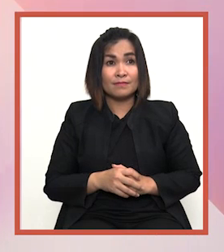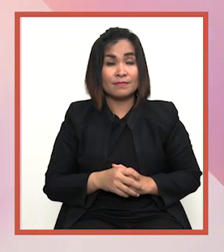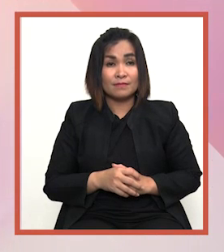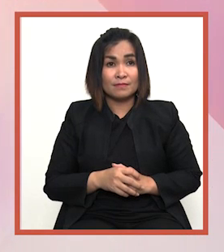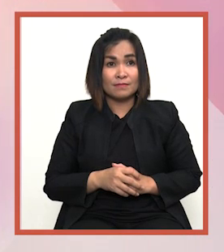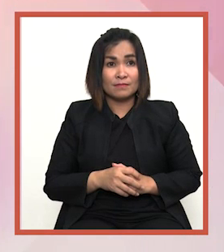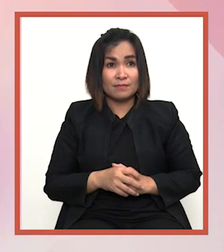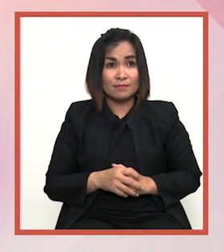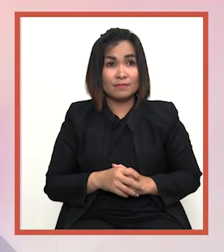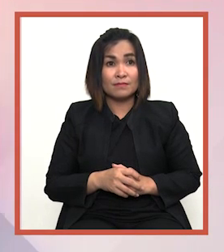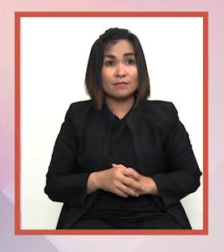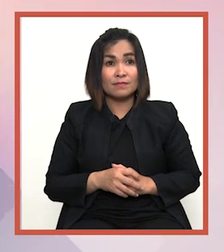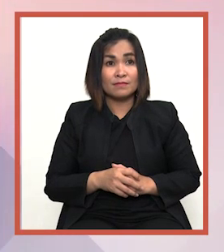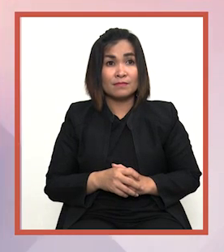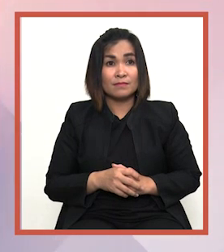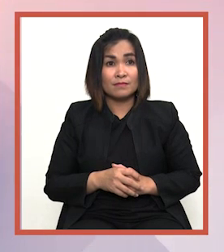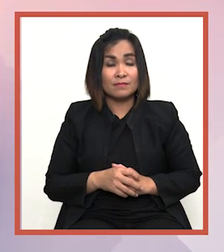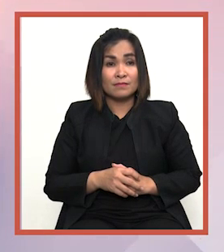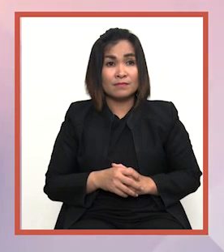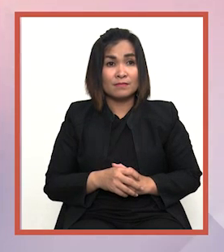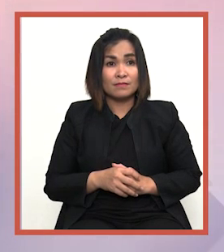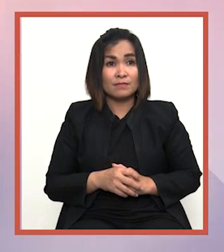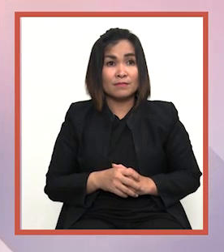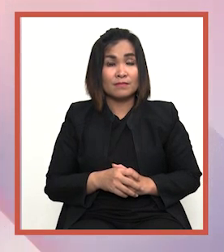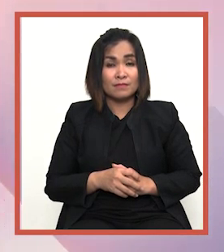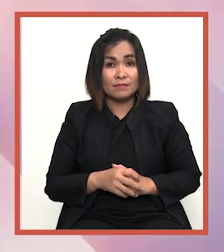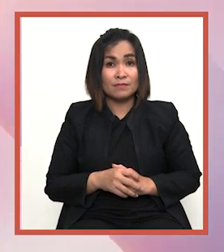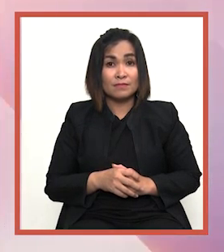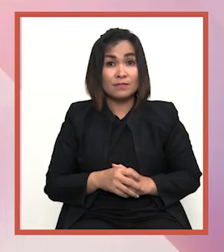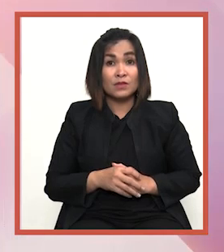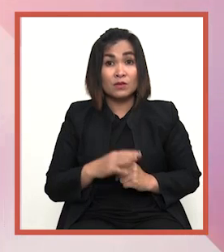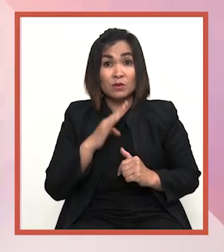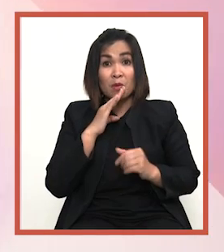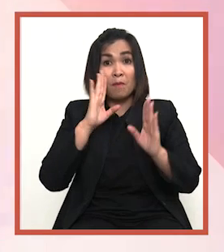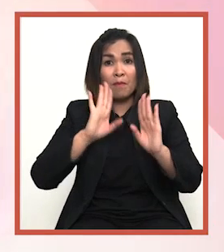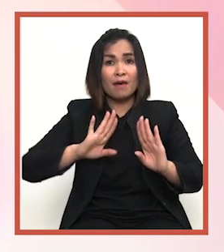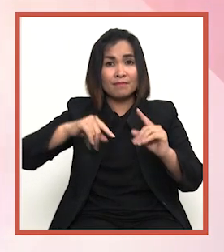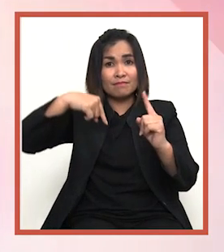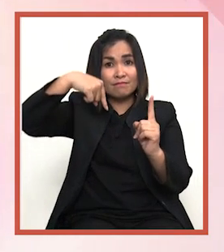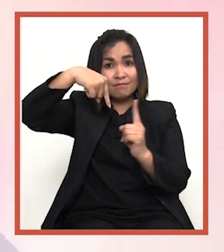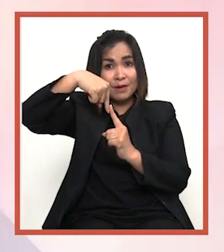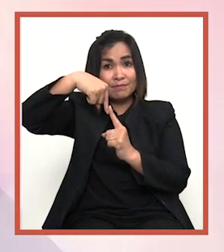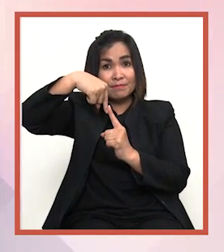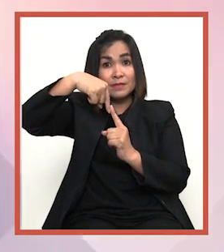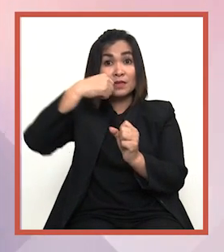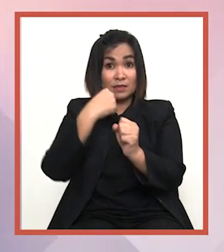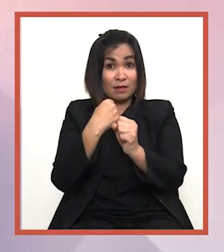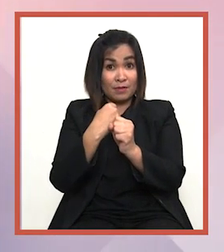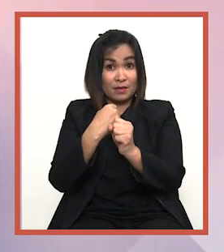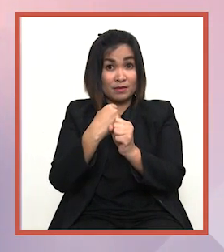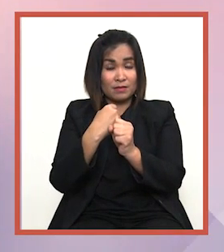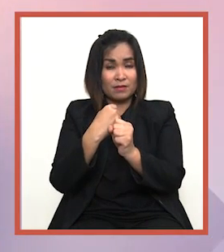านนะครับก็จะปิดวงจรนั่นเองนะครับคอนแทคปกติปิดนะครับขณะที่คอนแทคทำงานนะครับ